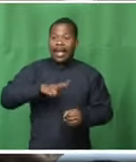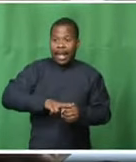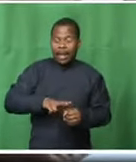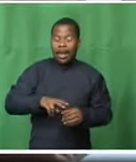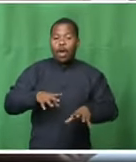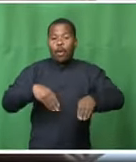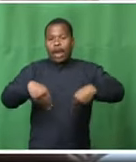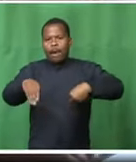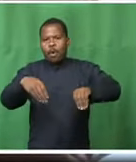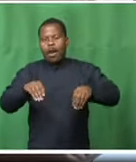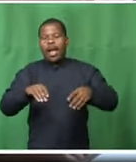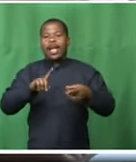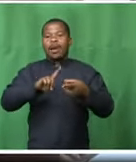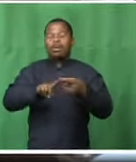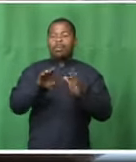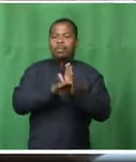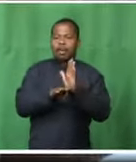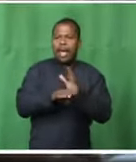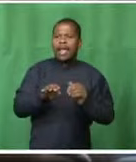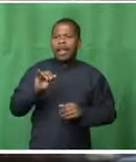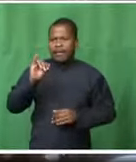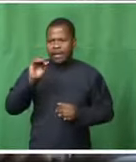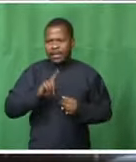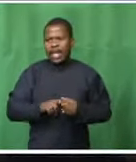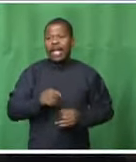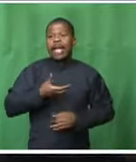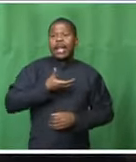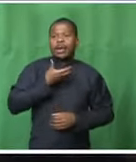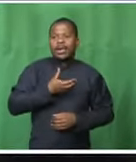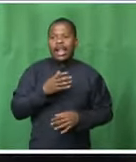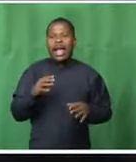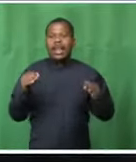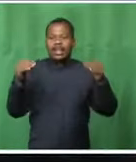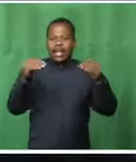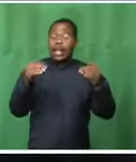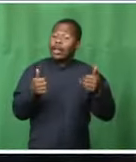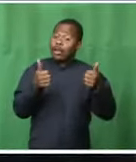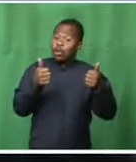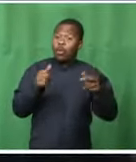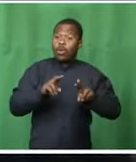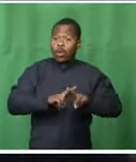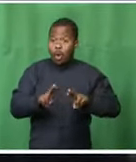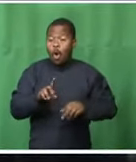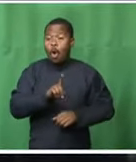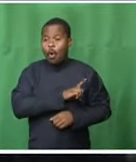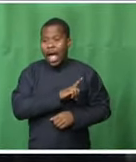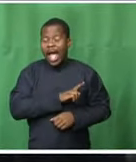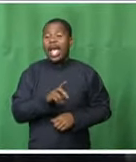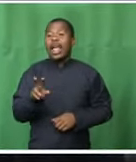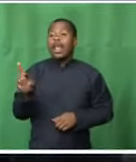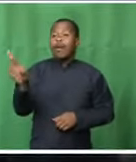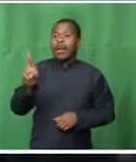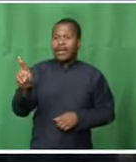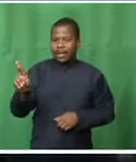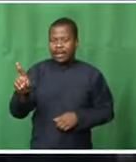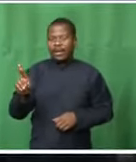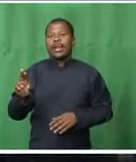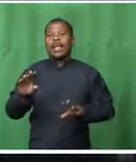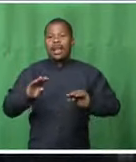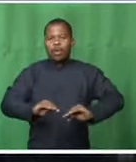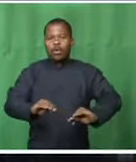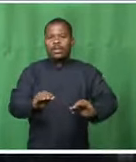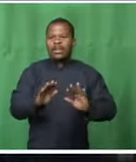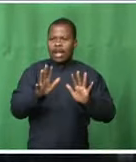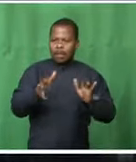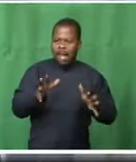ukuthi kumbe ayikho esigabeni lekufanele singabe ikiso kumbe lokunye lokubanga lokho ngiloku lokho ukuthi